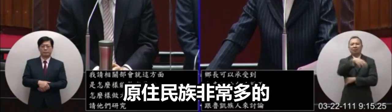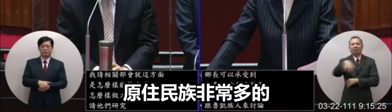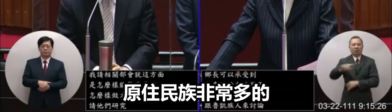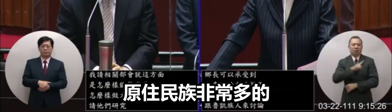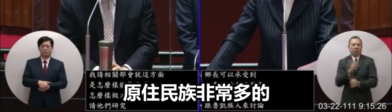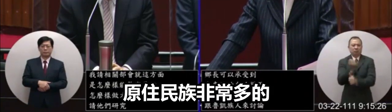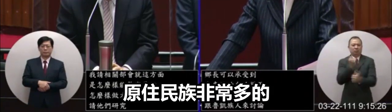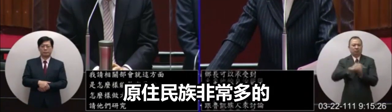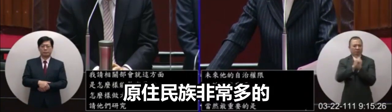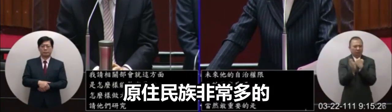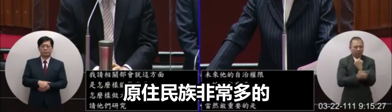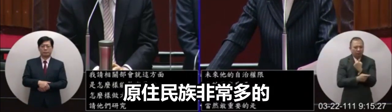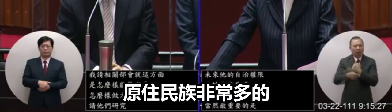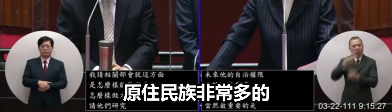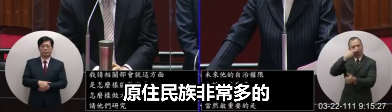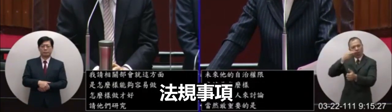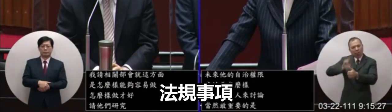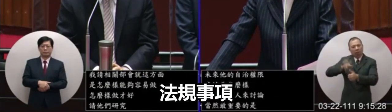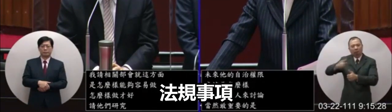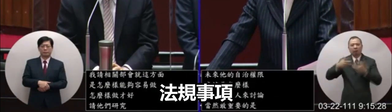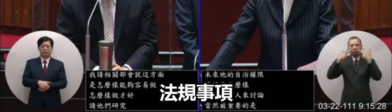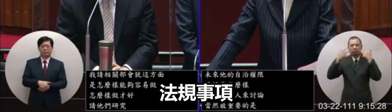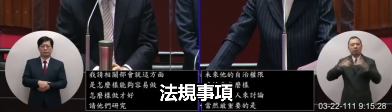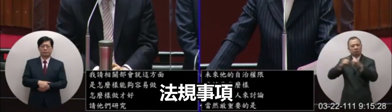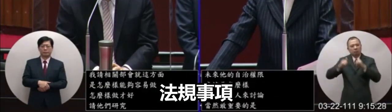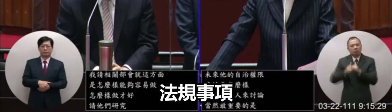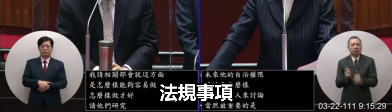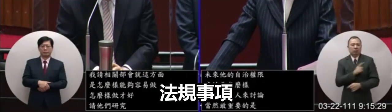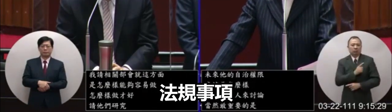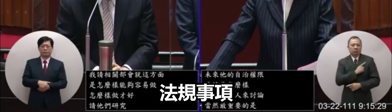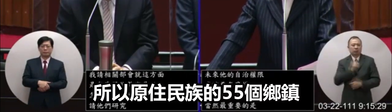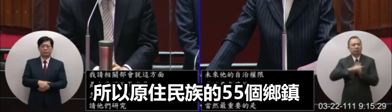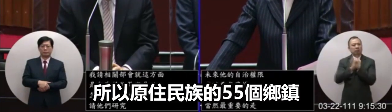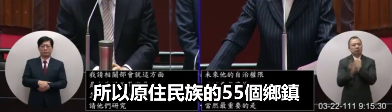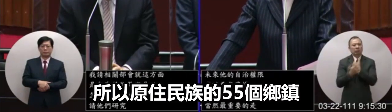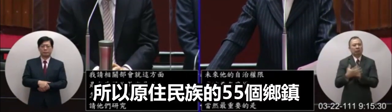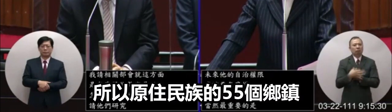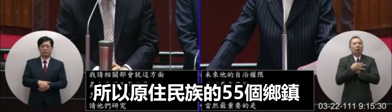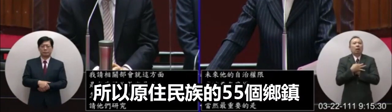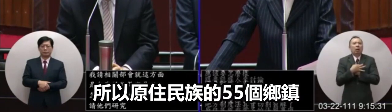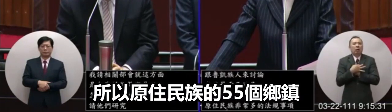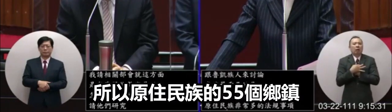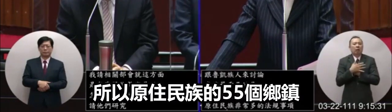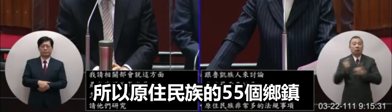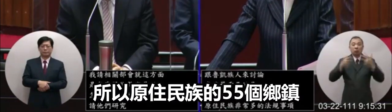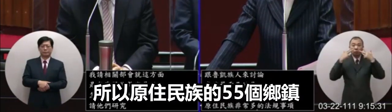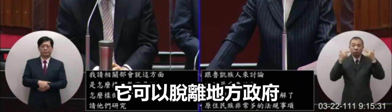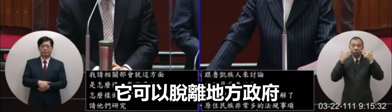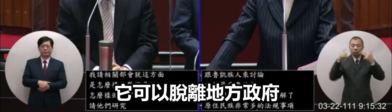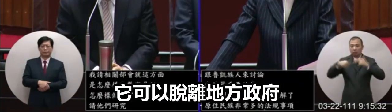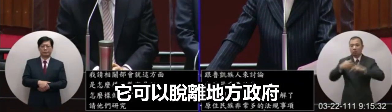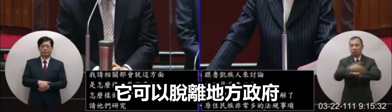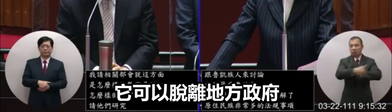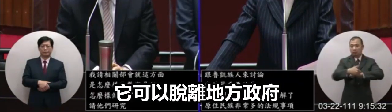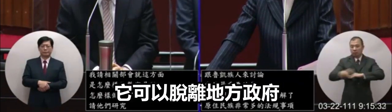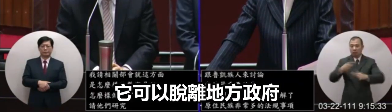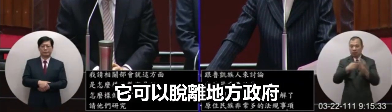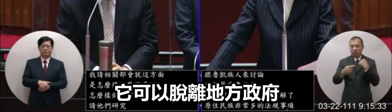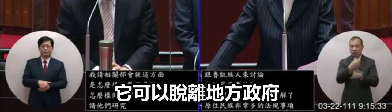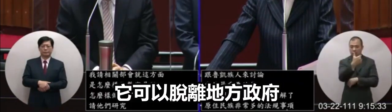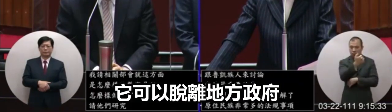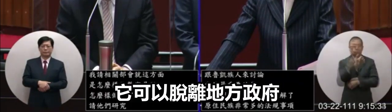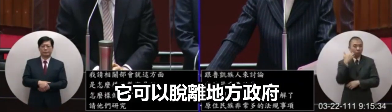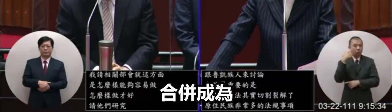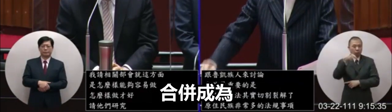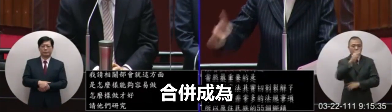了原住民族非常多的这个法规事项，所以原住民族的55个乡镇它可以脱离地